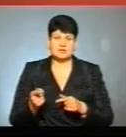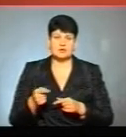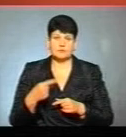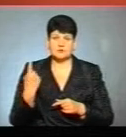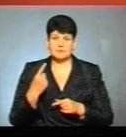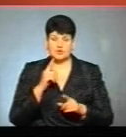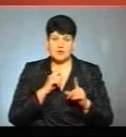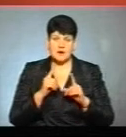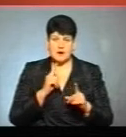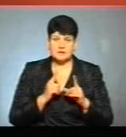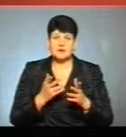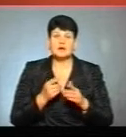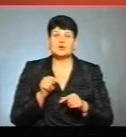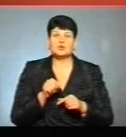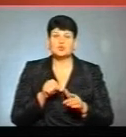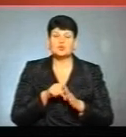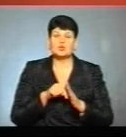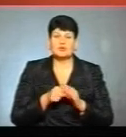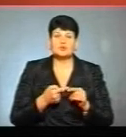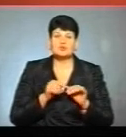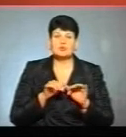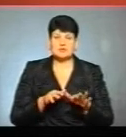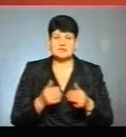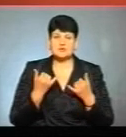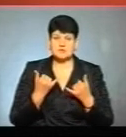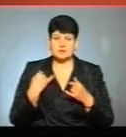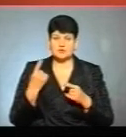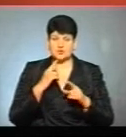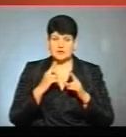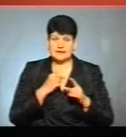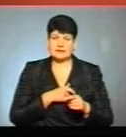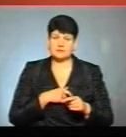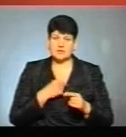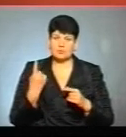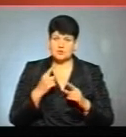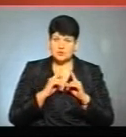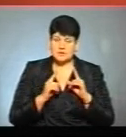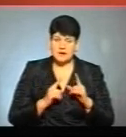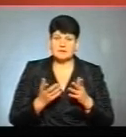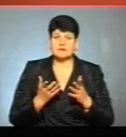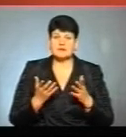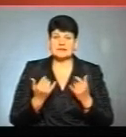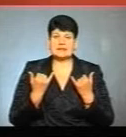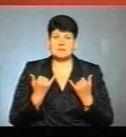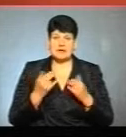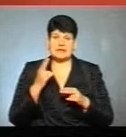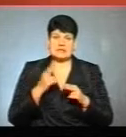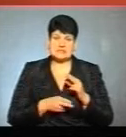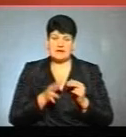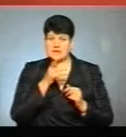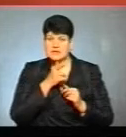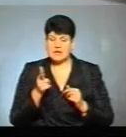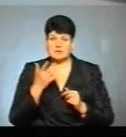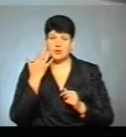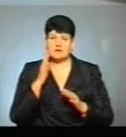обласної ради. Яка тут роль в цьому процесі зараз обласної ради, депутатів обласної ради, і який тепер кінцевий є термін, коли